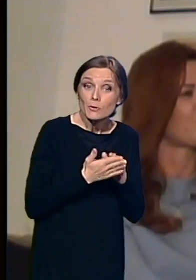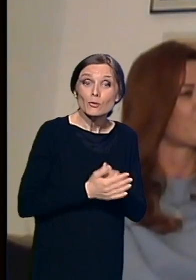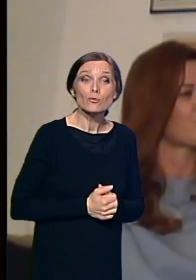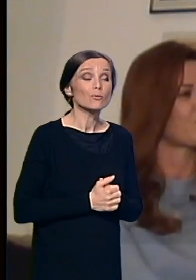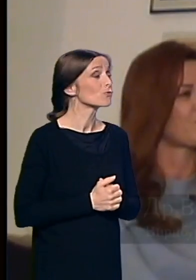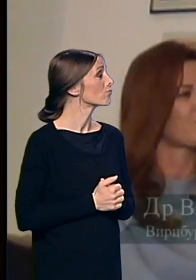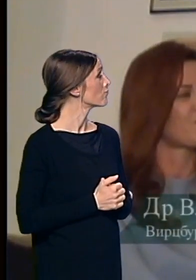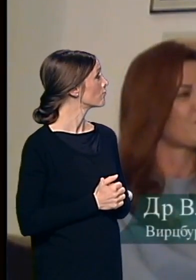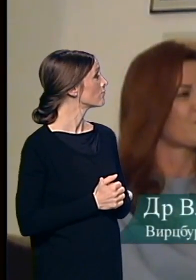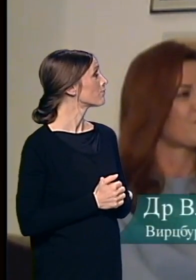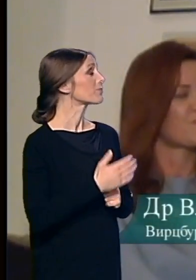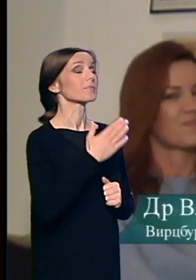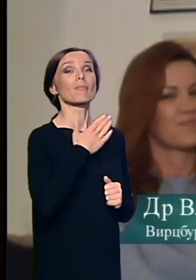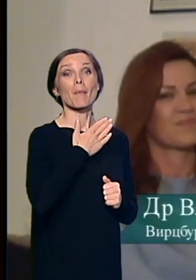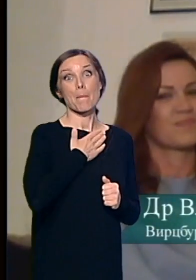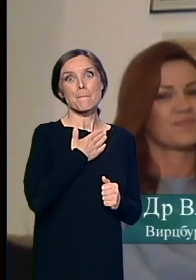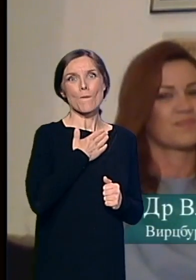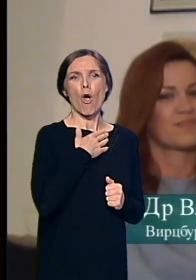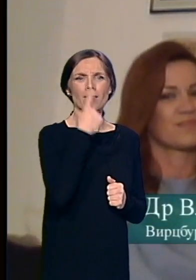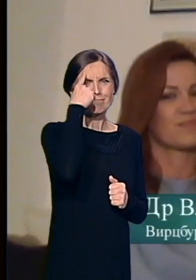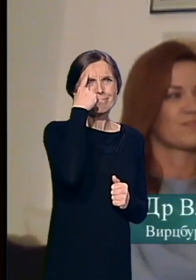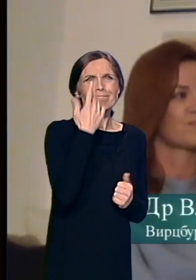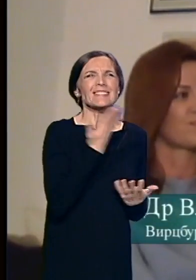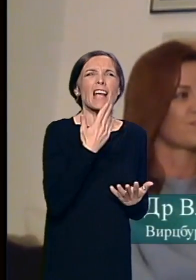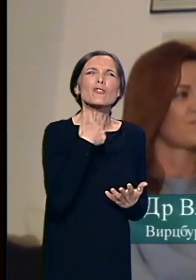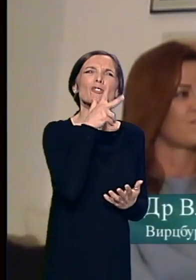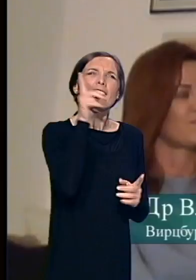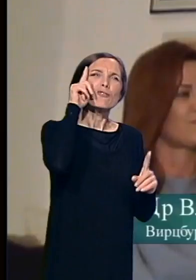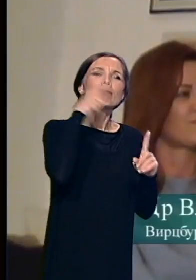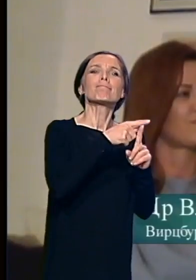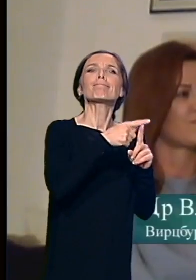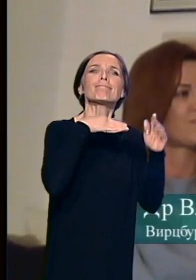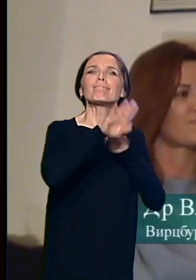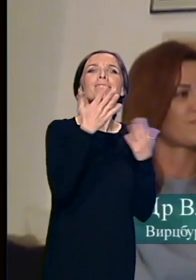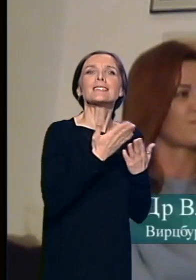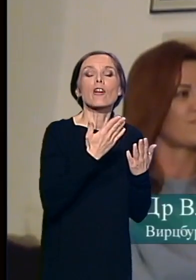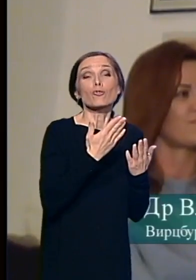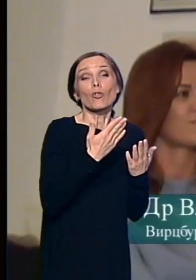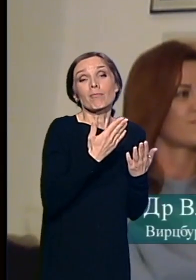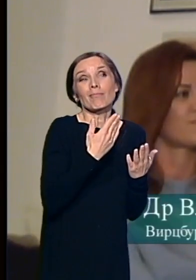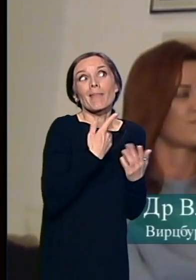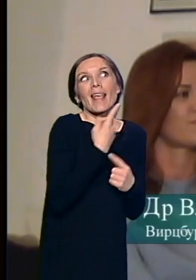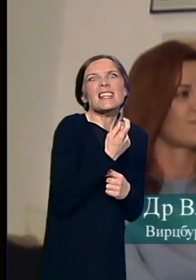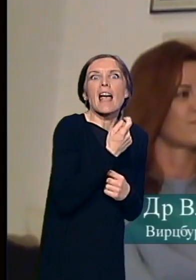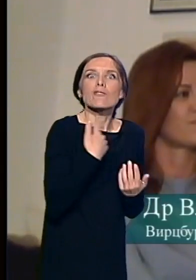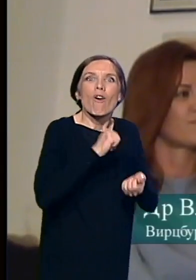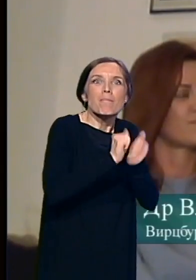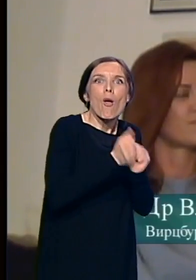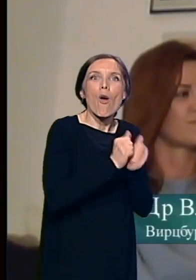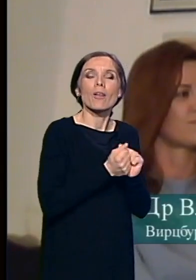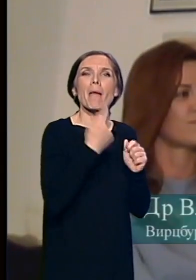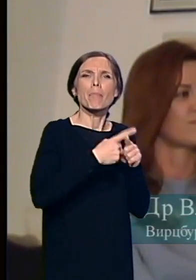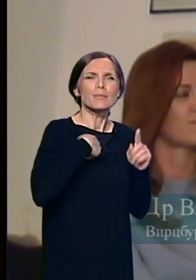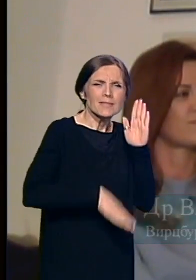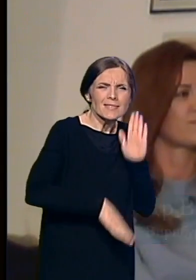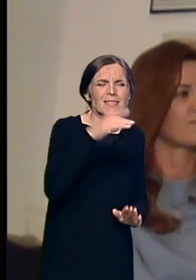moja osnovna ideja bila izazov, jer sam od uvek želeo da živim negde u inostranstvu, a iskren da budem i same prilike u Srbiji